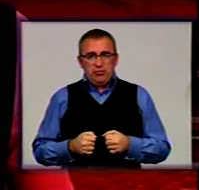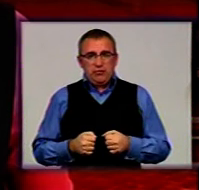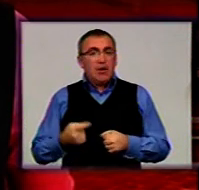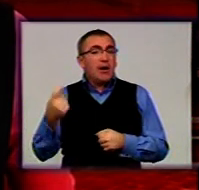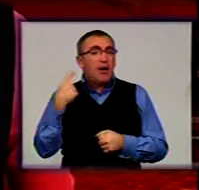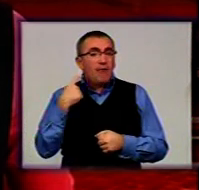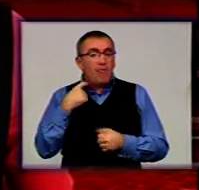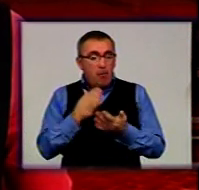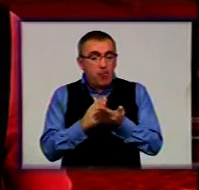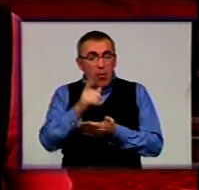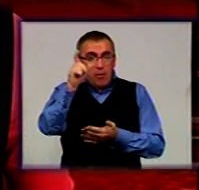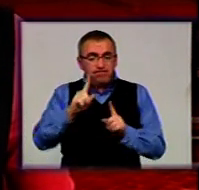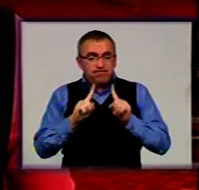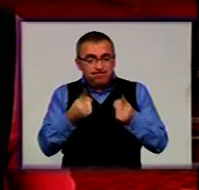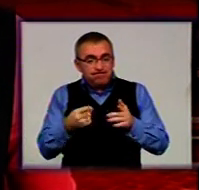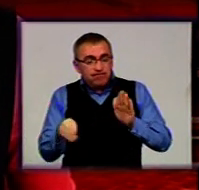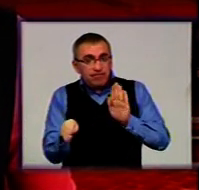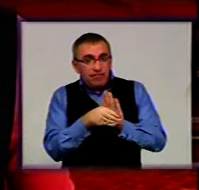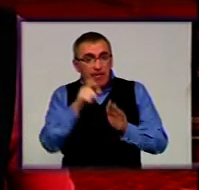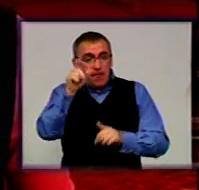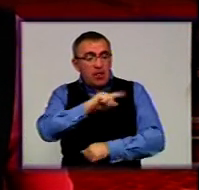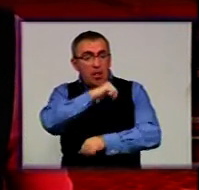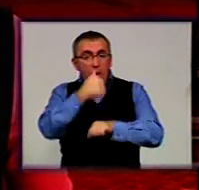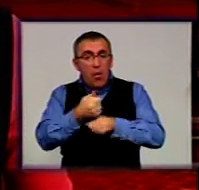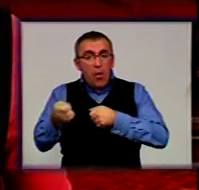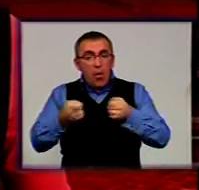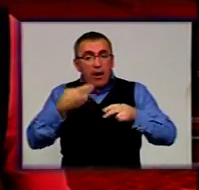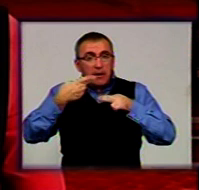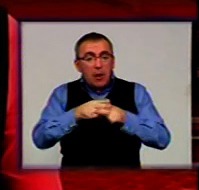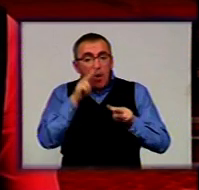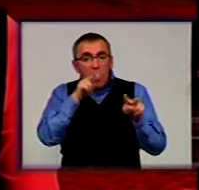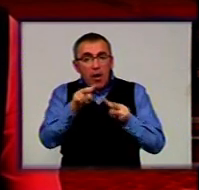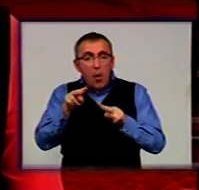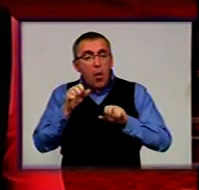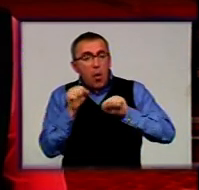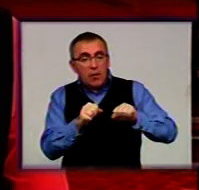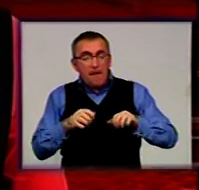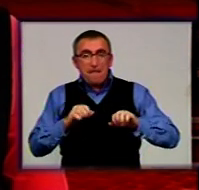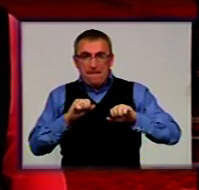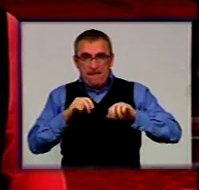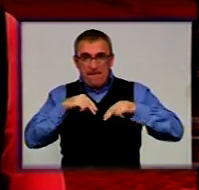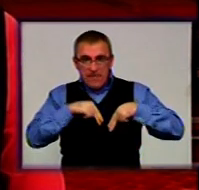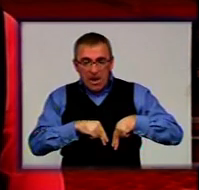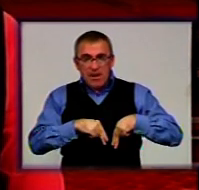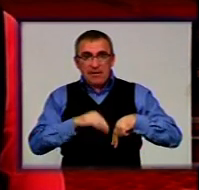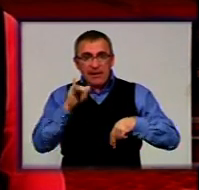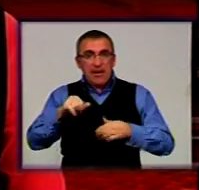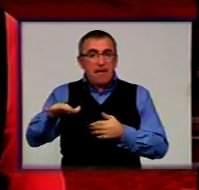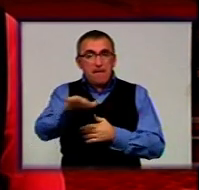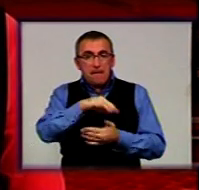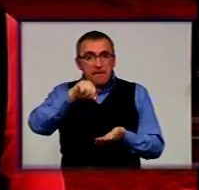В Кіровограді посадовця піймали на хабарі. Ним виявився начальник управління технічного нагляду охорони праці та пожежної безпеки регіонального